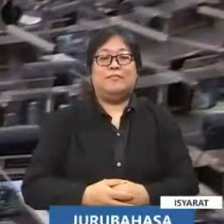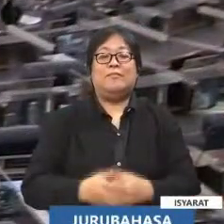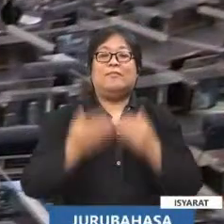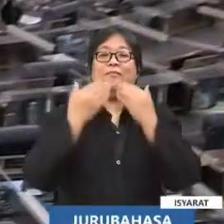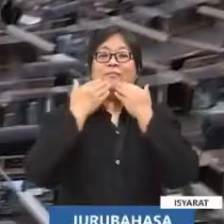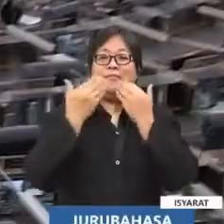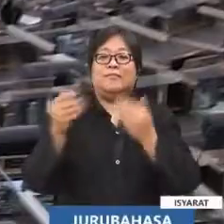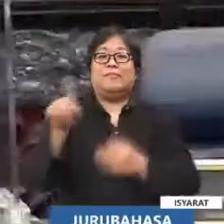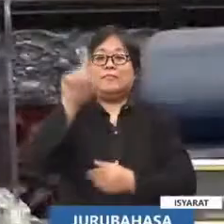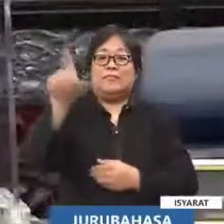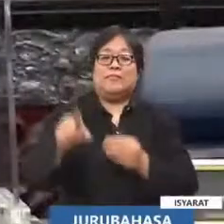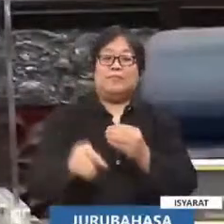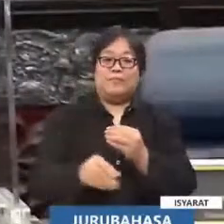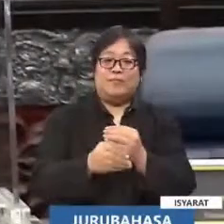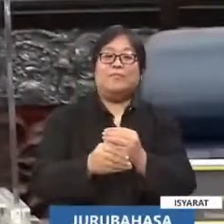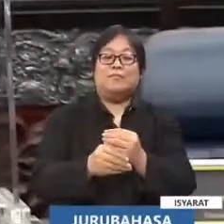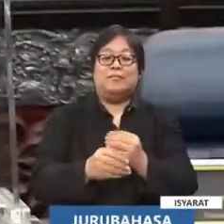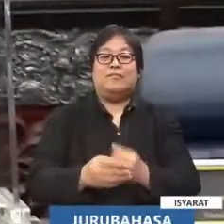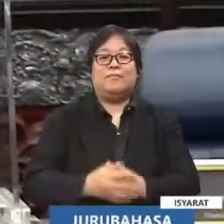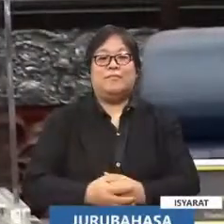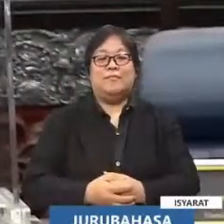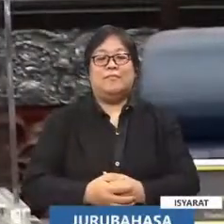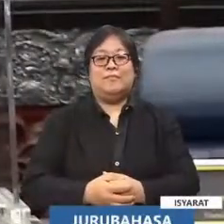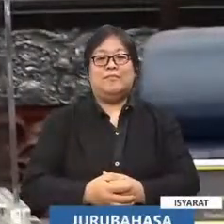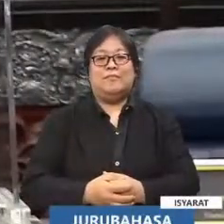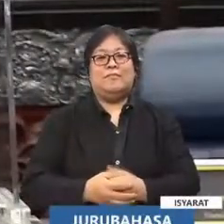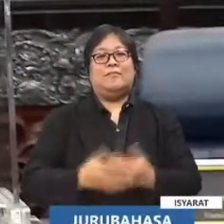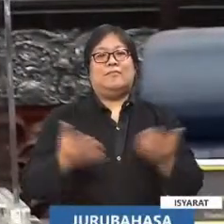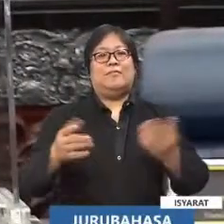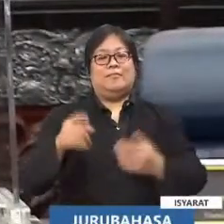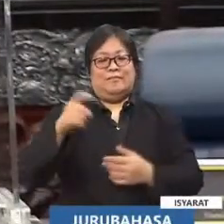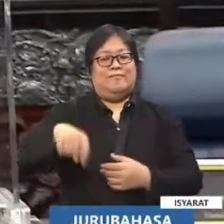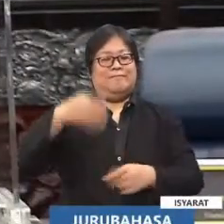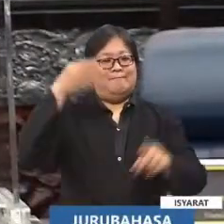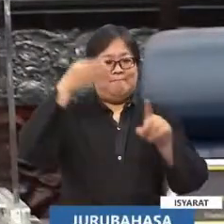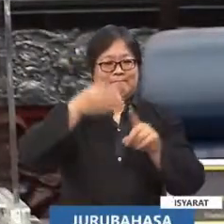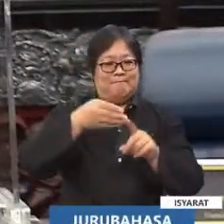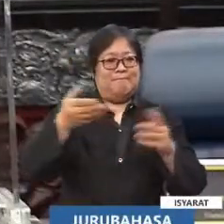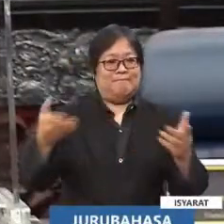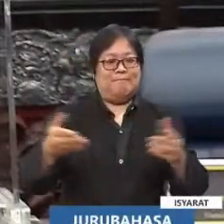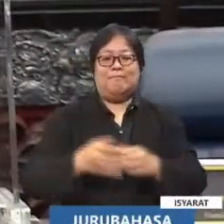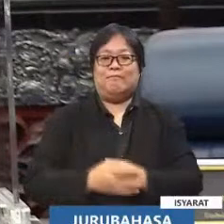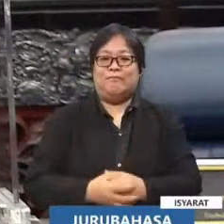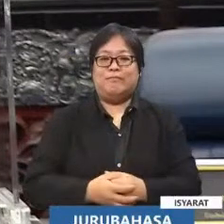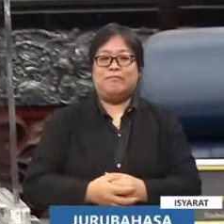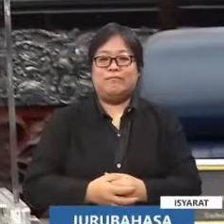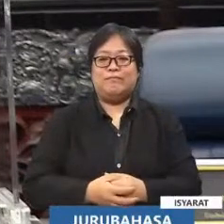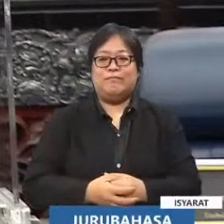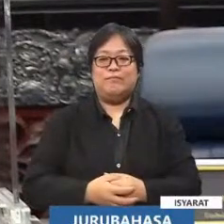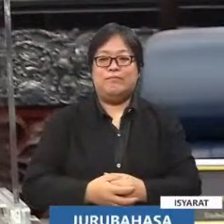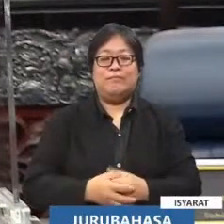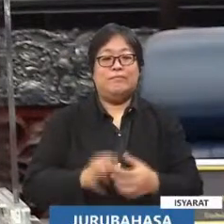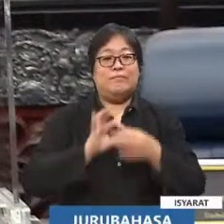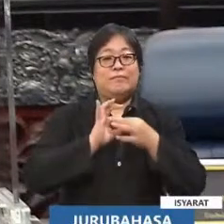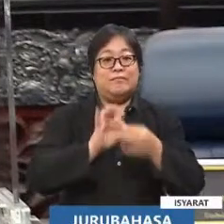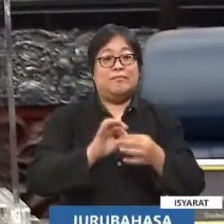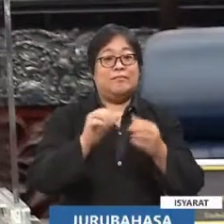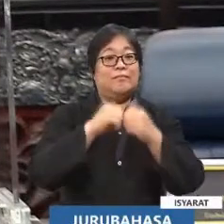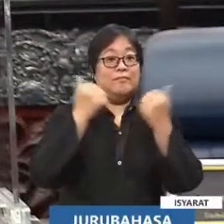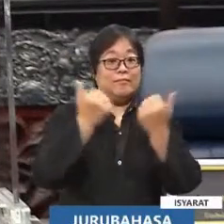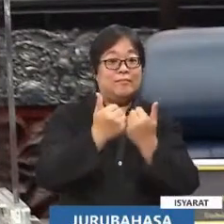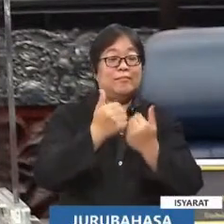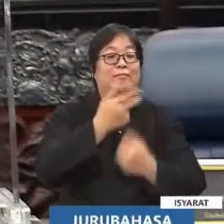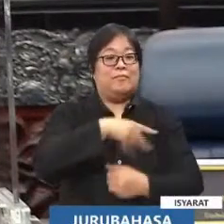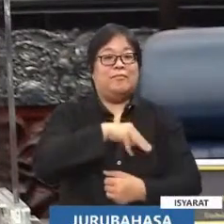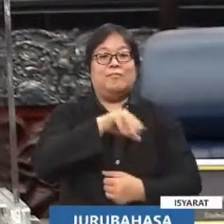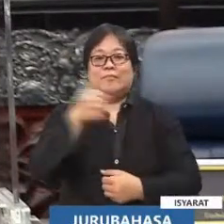Terima kasih kepada soalan tambahan yang diberikan. Perlu ditekankan bahawa kerjasama dengan agensi dengan